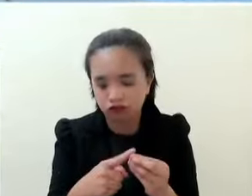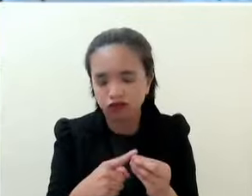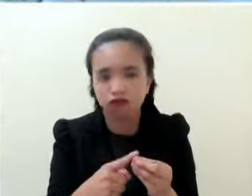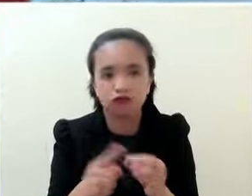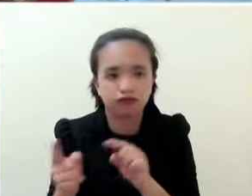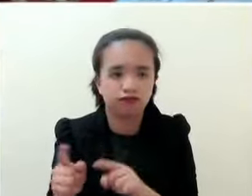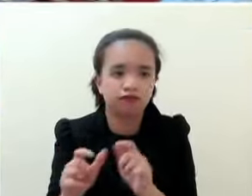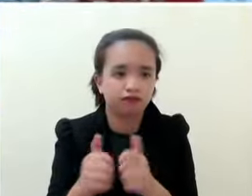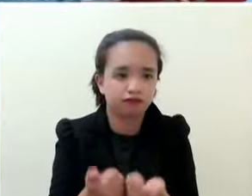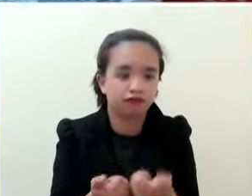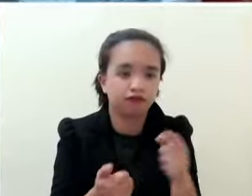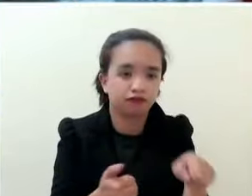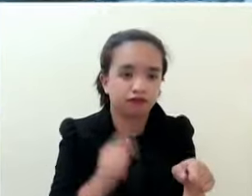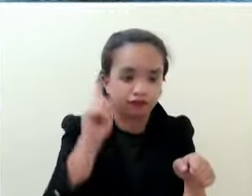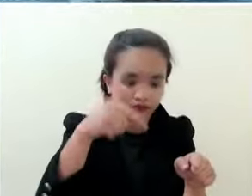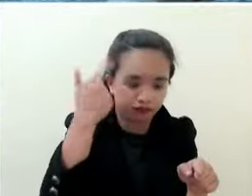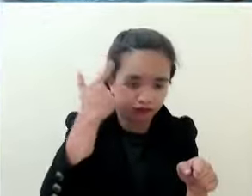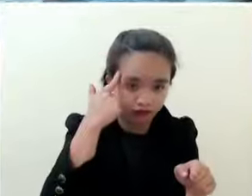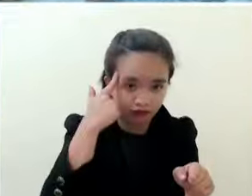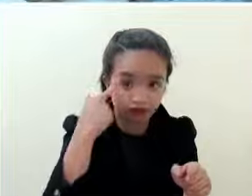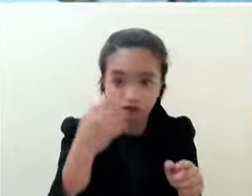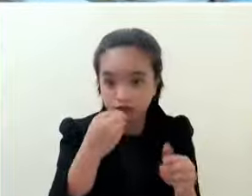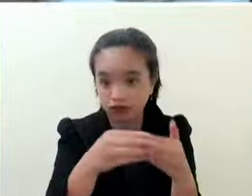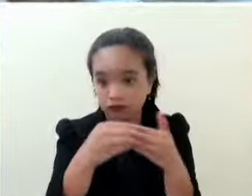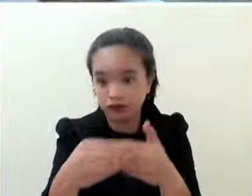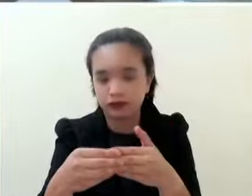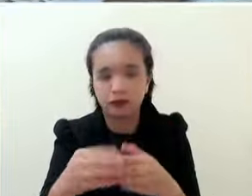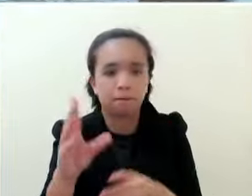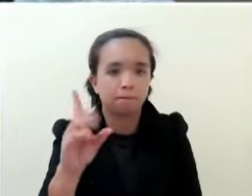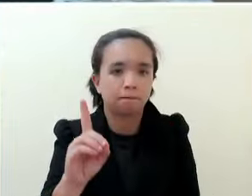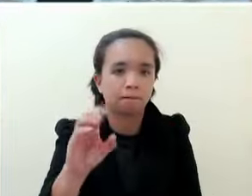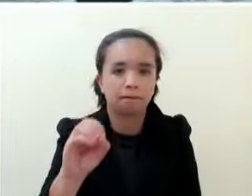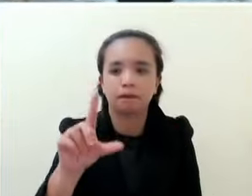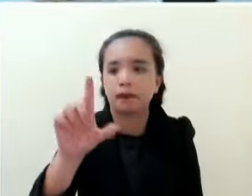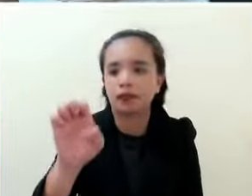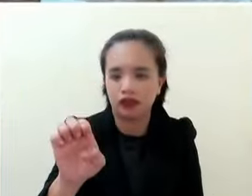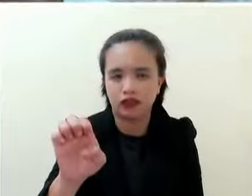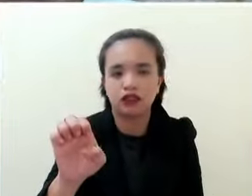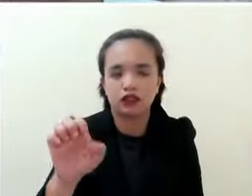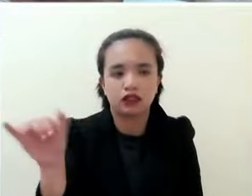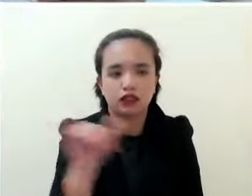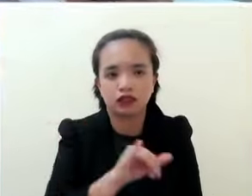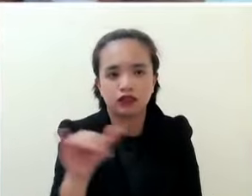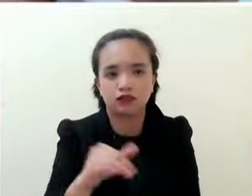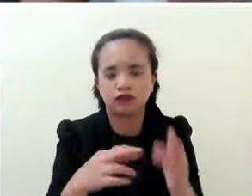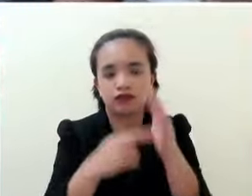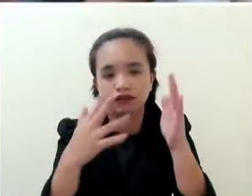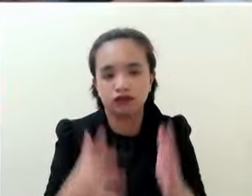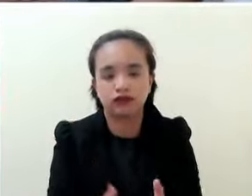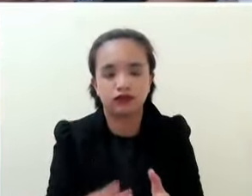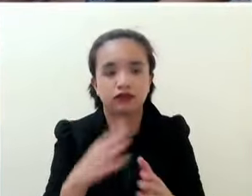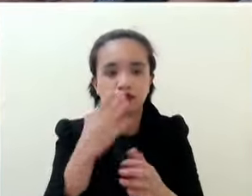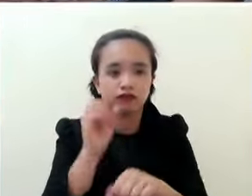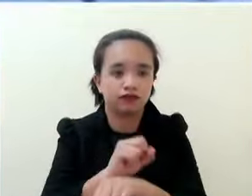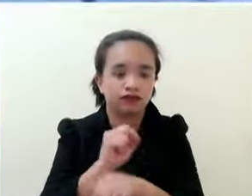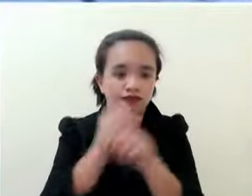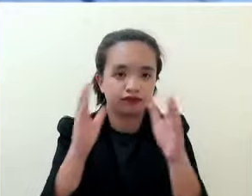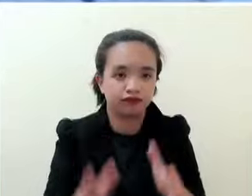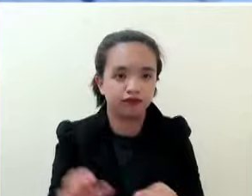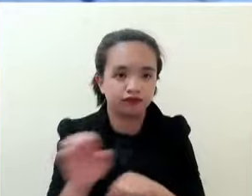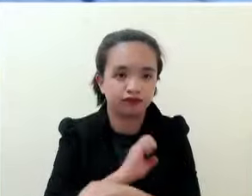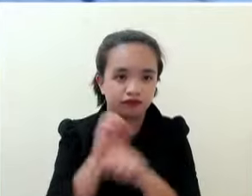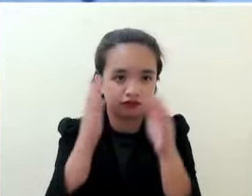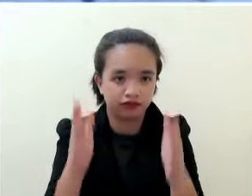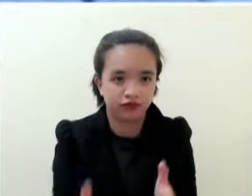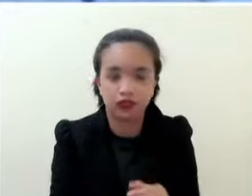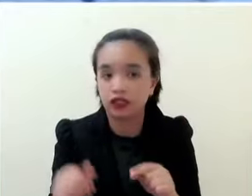sa pagitan ng pamahalaan sa pangunguna ng Department of Labor and Employment at kinatawan ng mga manggagawa at employers. Hindi na